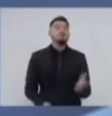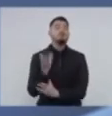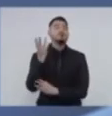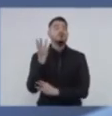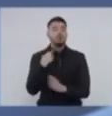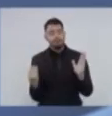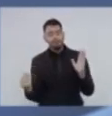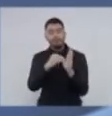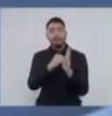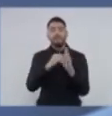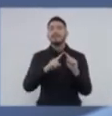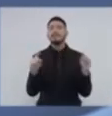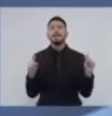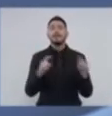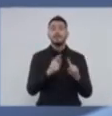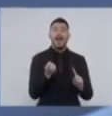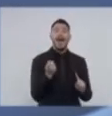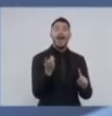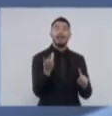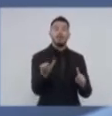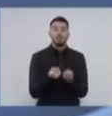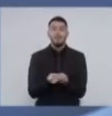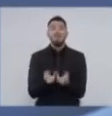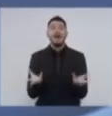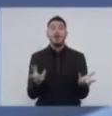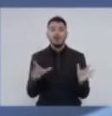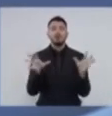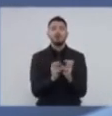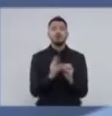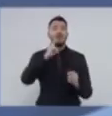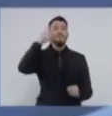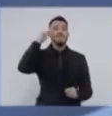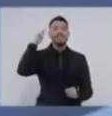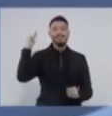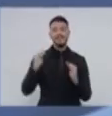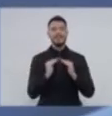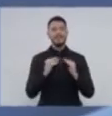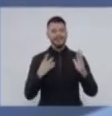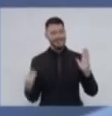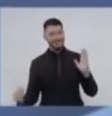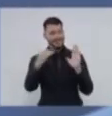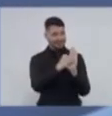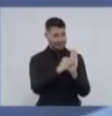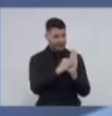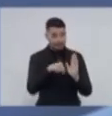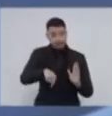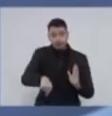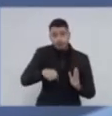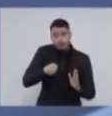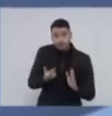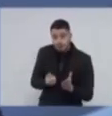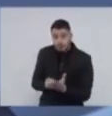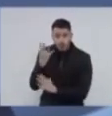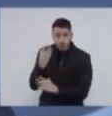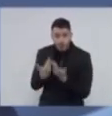την συμπλήρωση αριθμού παροχής φοιτητικής κατοικίας σε αυτές τις παροχές που θα δηλωθούν στις φετινές φορολογικές δηλώσεις η